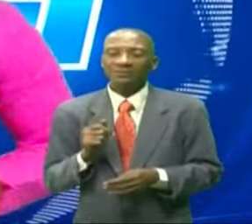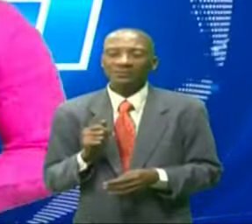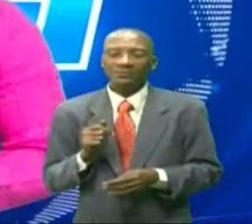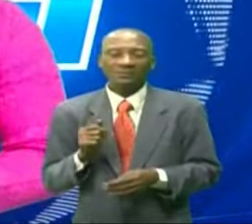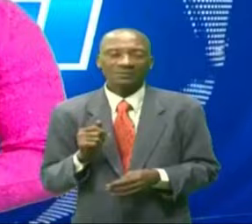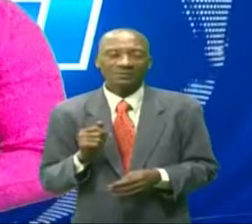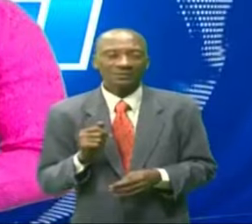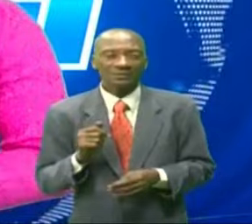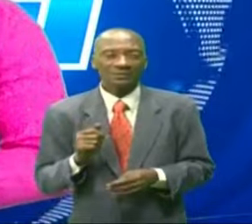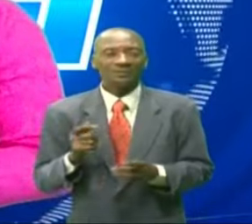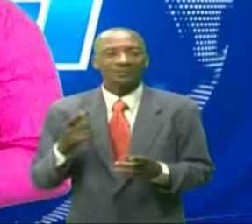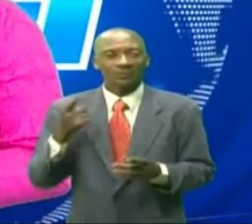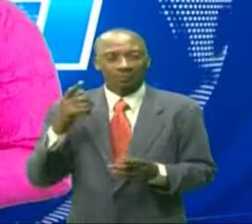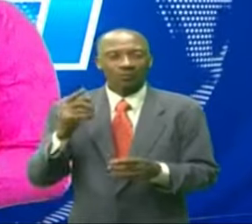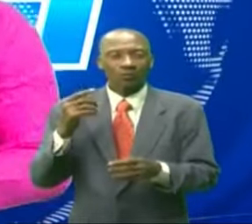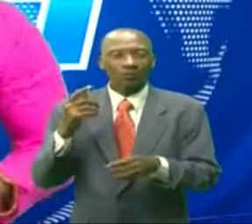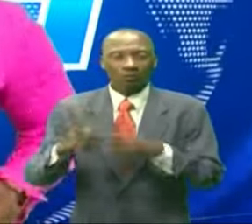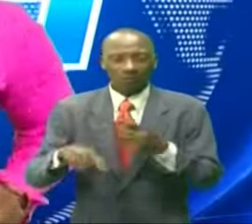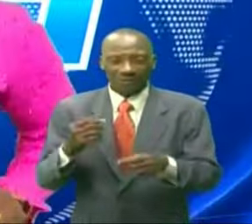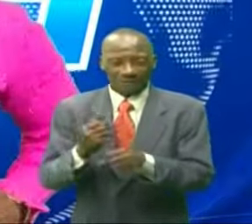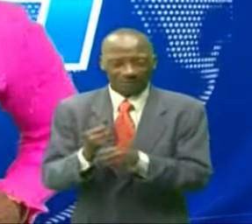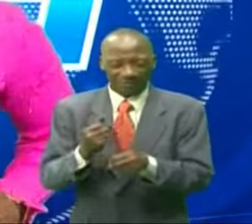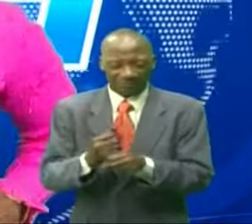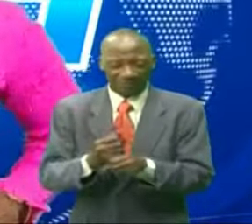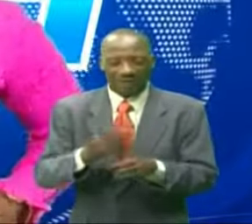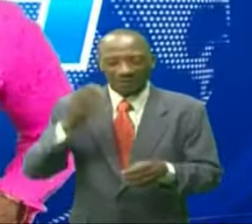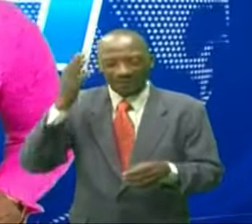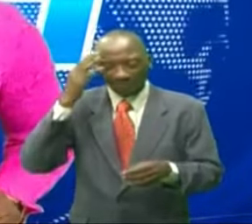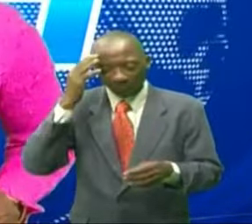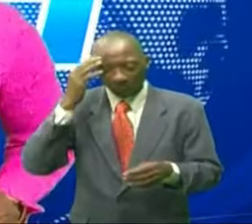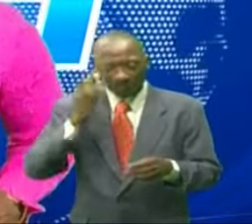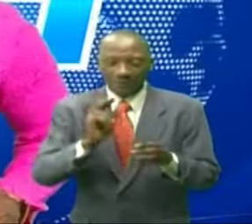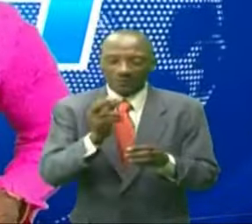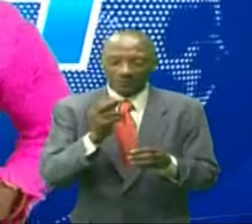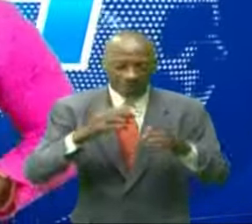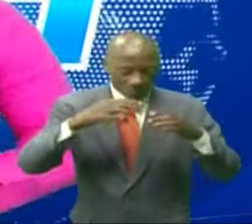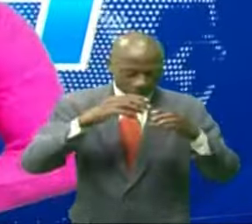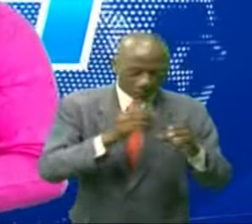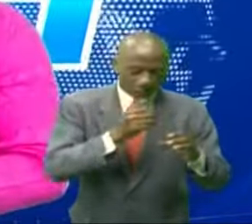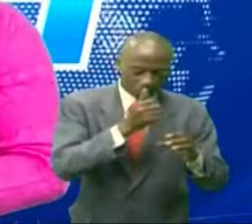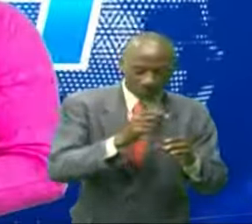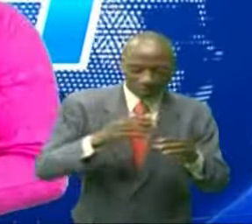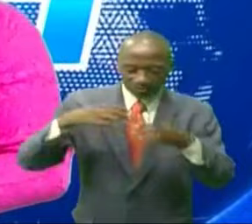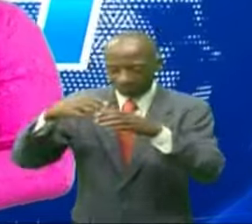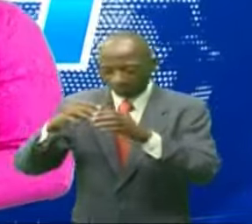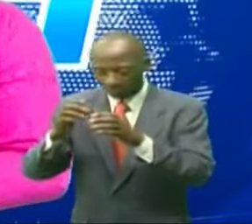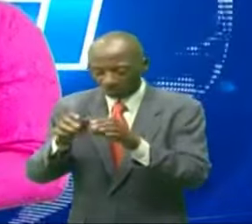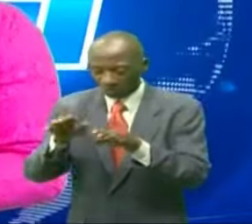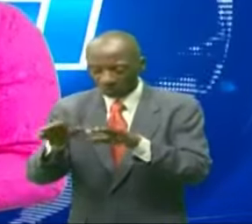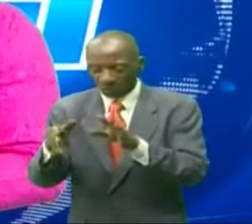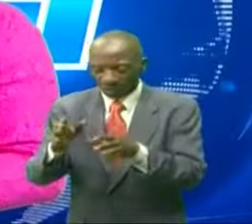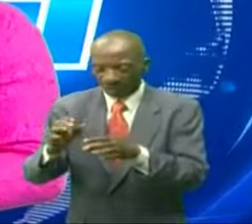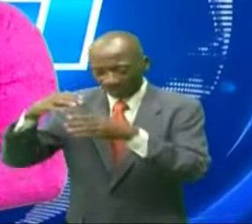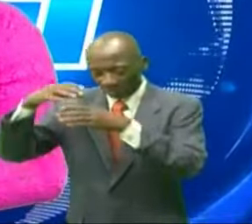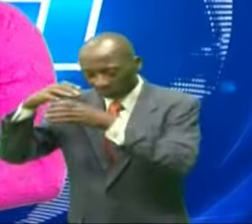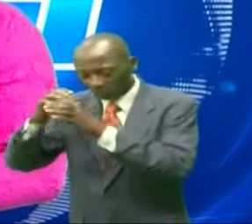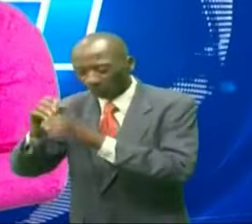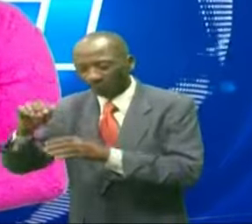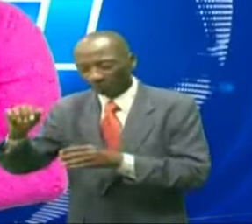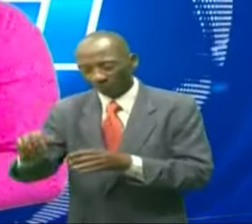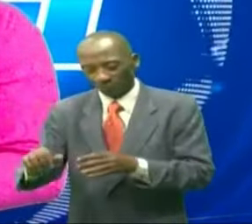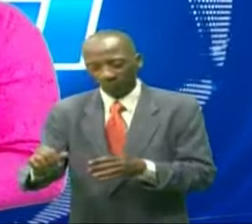vérification des différentes minérales précieuses et semi-précieuses, un motif de satisfaction pour le personnel du